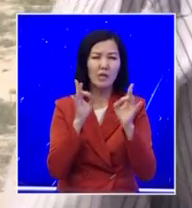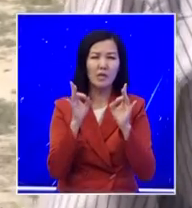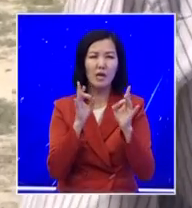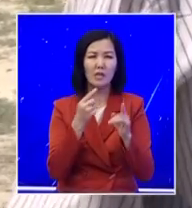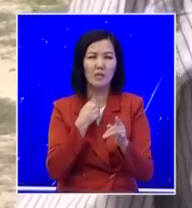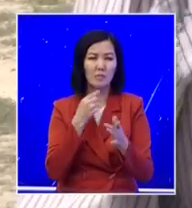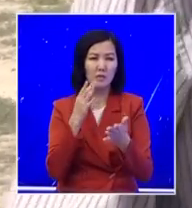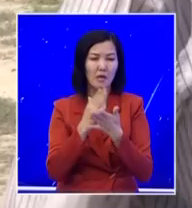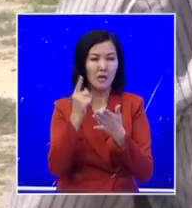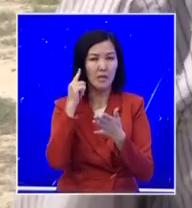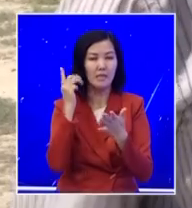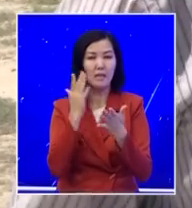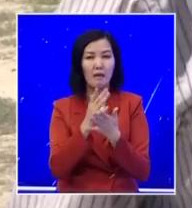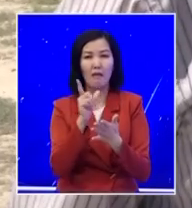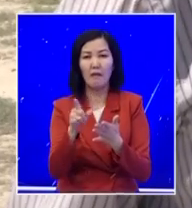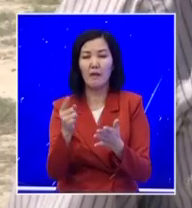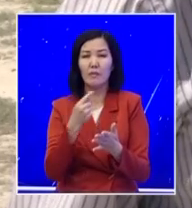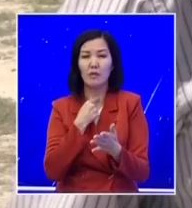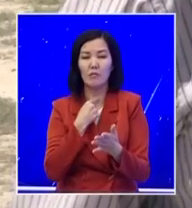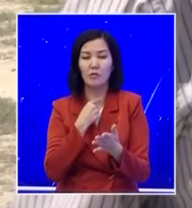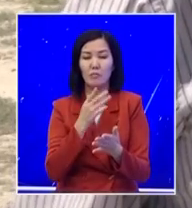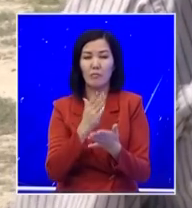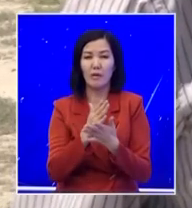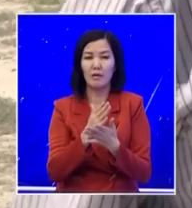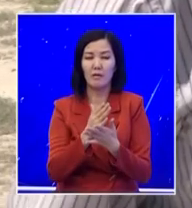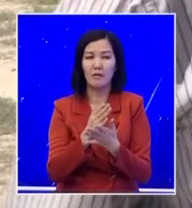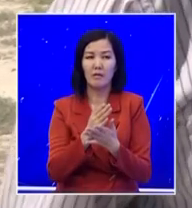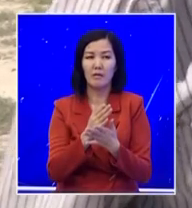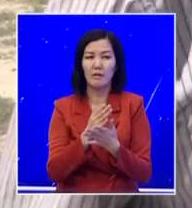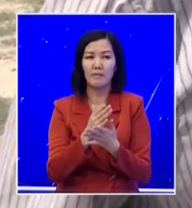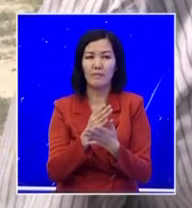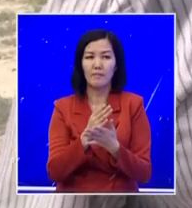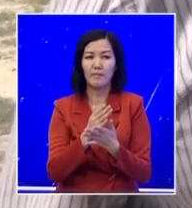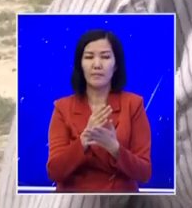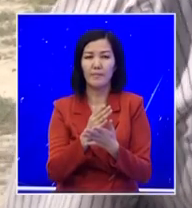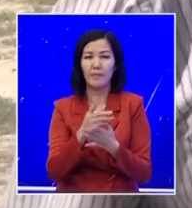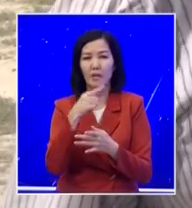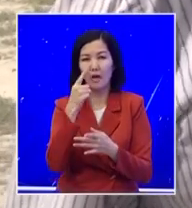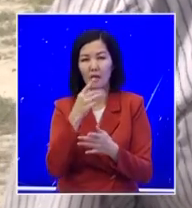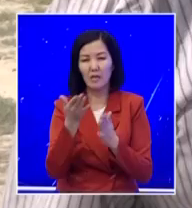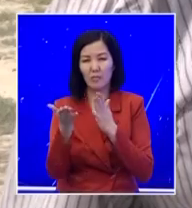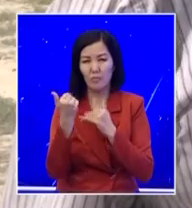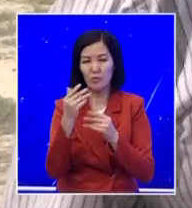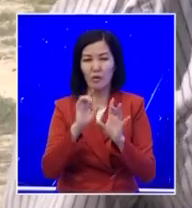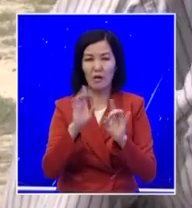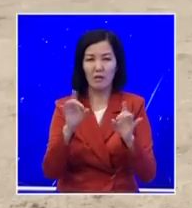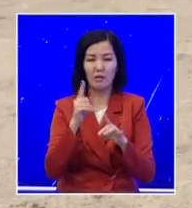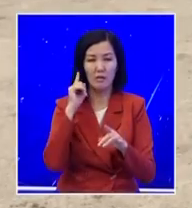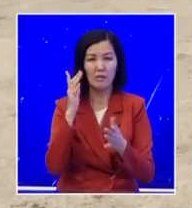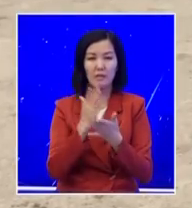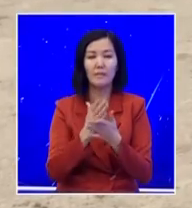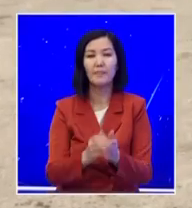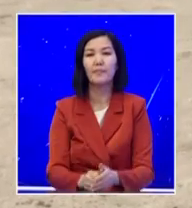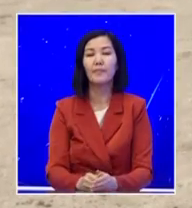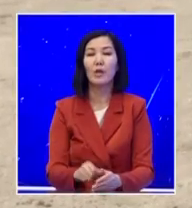дыбыстар шығып жатып, бір адамның дауысы ма, кім біледі оны. Сондайлар әйтеуір сөйтіп көңіреніп жатқан деп айтады әжелеріміз, айтатын соны естігенбіз.